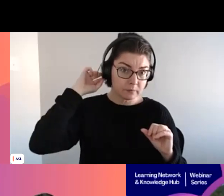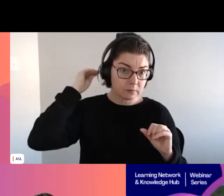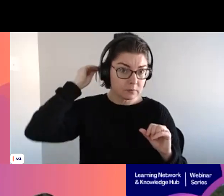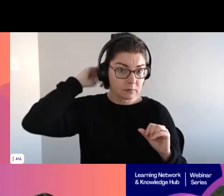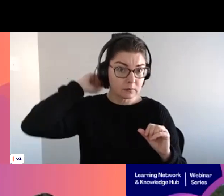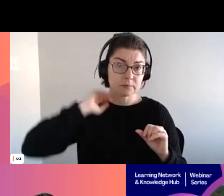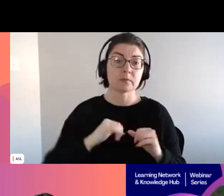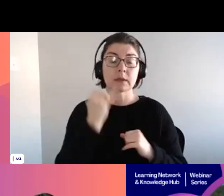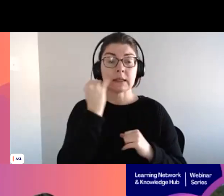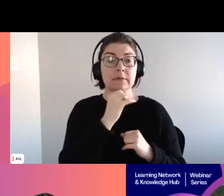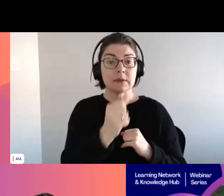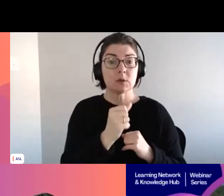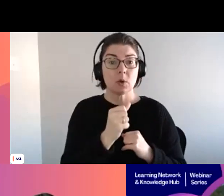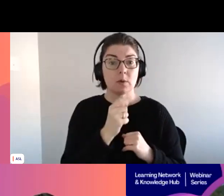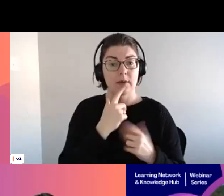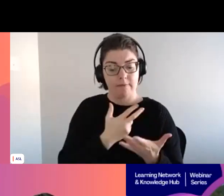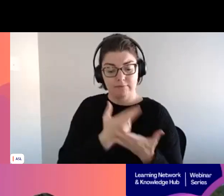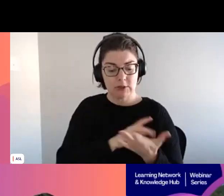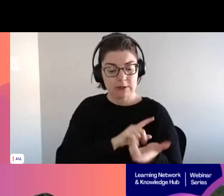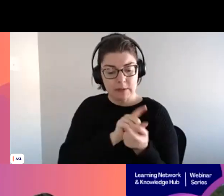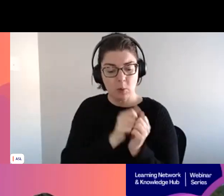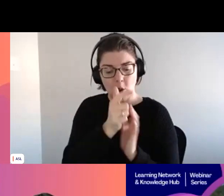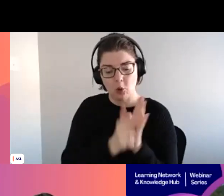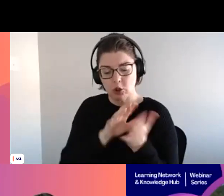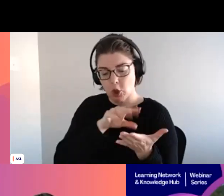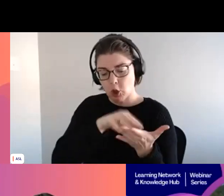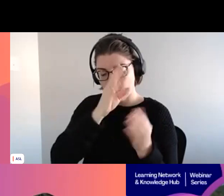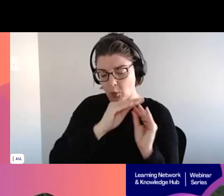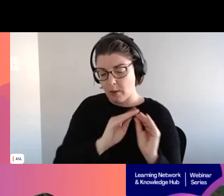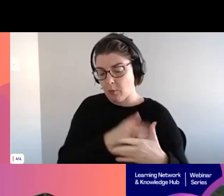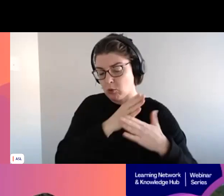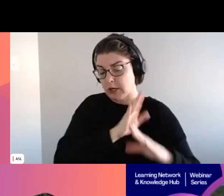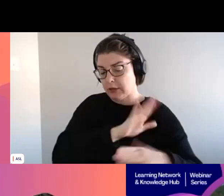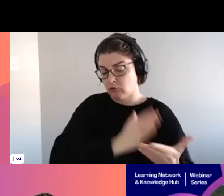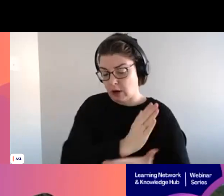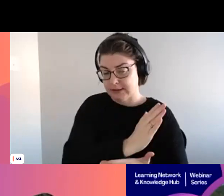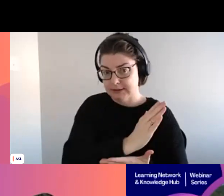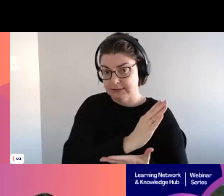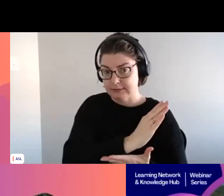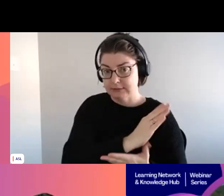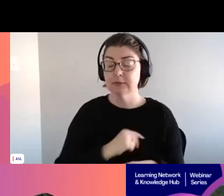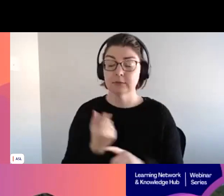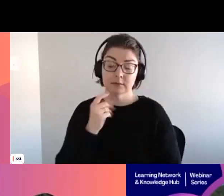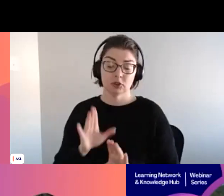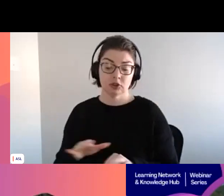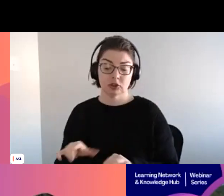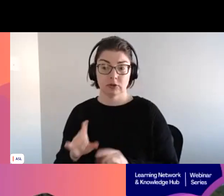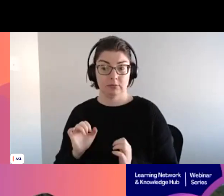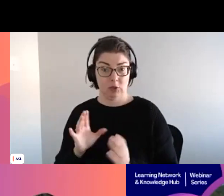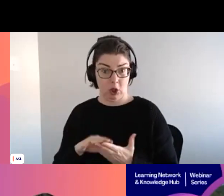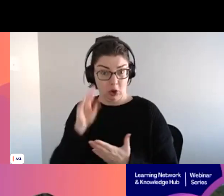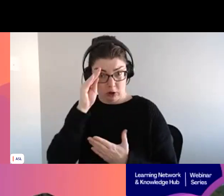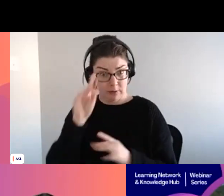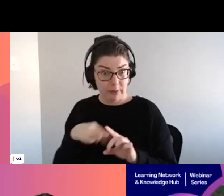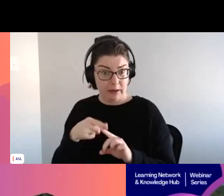dans le système et même s'ils n'ont pas les ressources pour rencontrer des avocats et apprendre davantage et protéger leurs doigts mais ils peuvent quand même